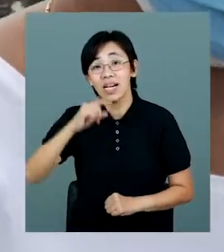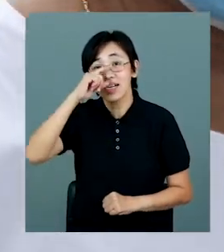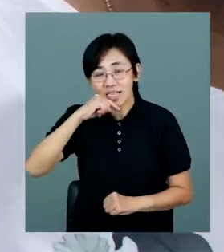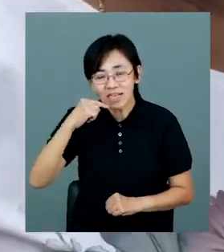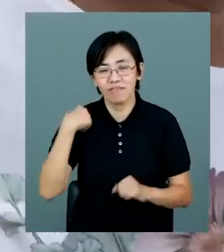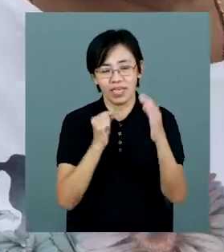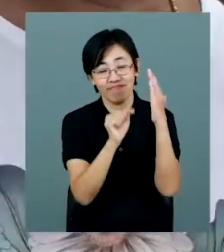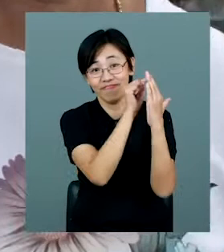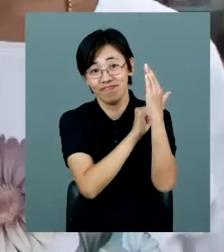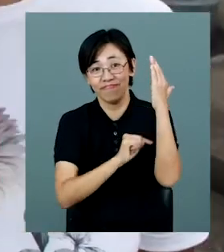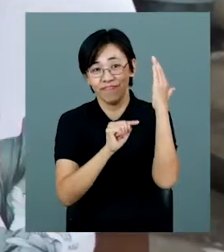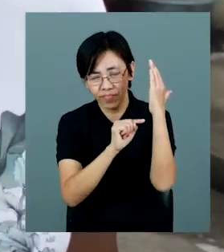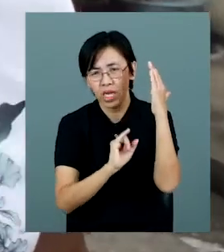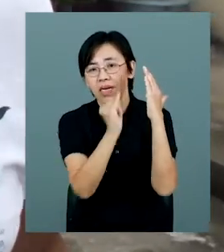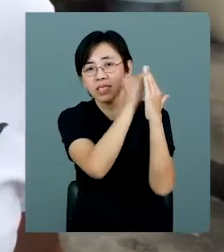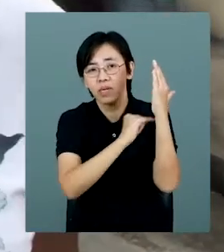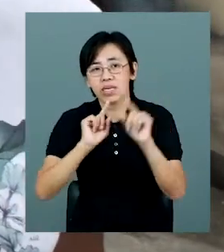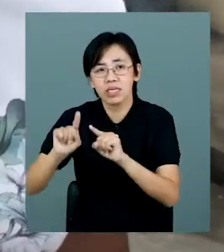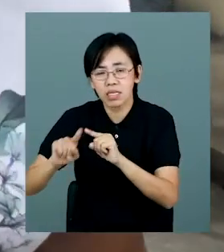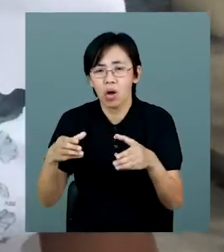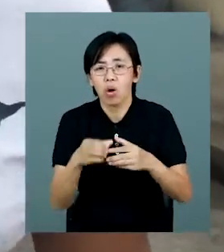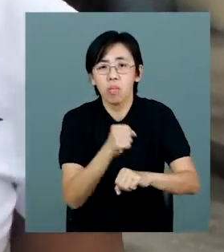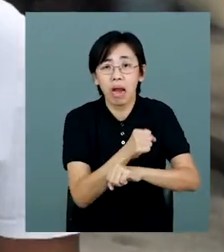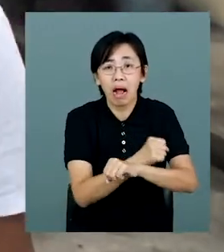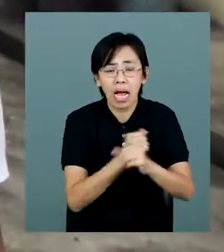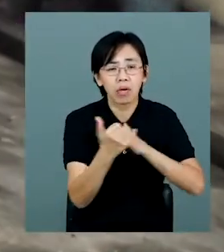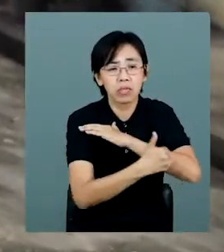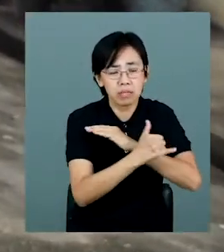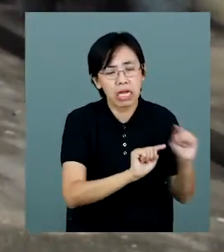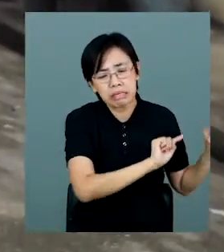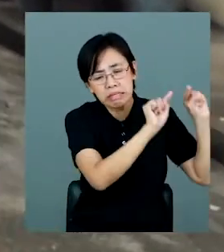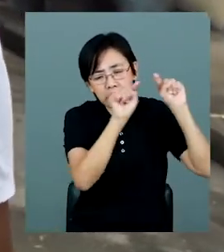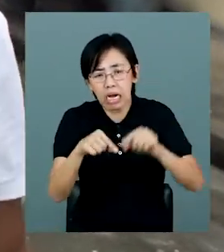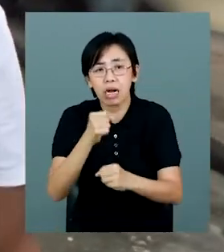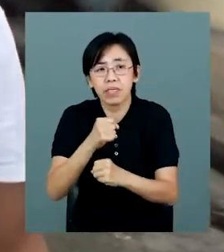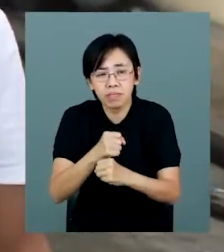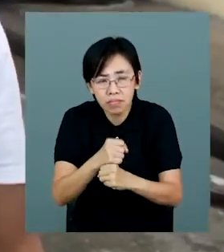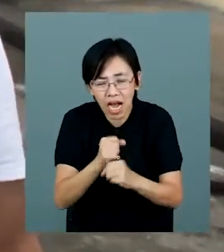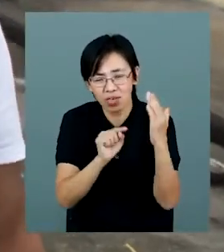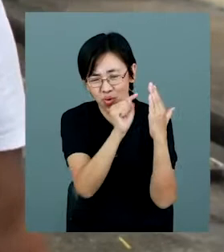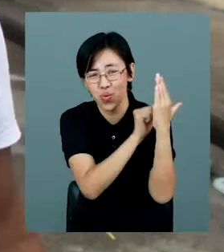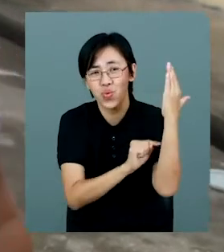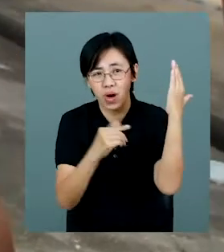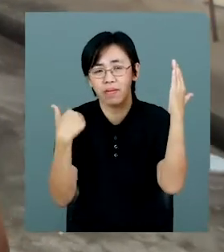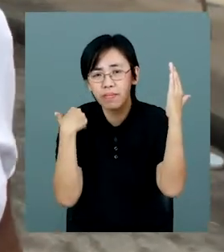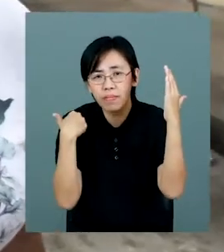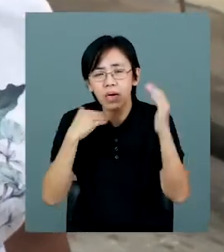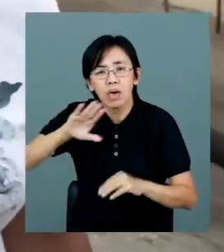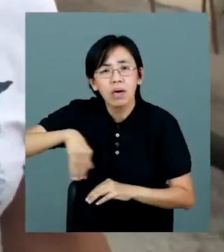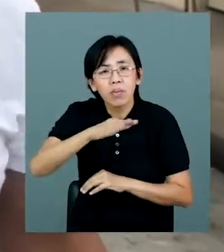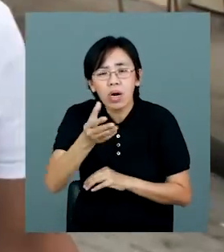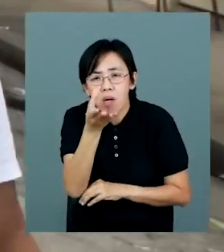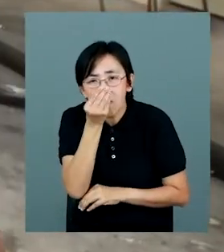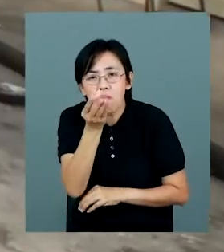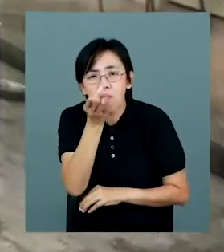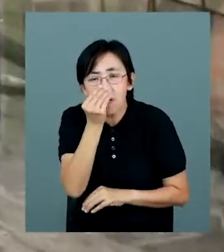ในเมืองไทยยังมีอีกหลายพื้นที่อีกหลายจังหวัดนะครับที่มีกลุ่มผู้ใช้แรงงานข้ามชาติใช้ชีวิตอยู่ดังนั้นสิ่งที่เราได้ชมในวัน